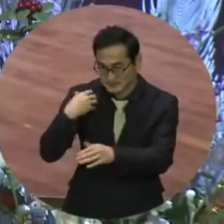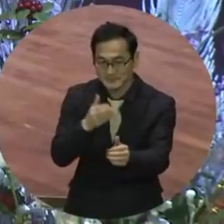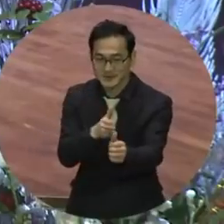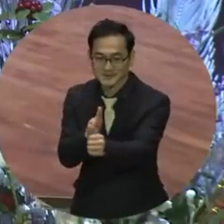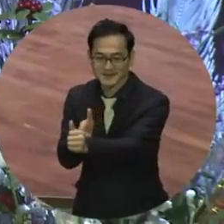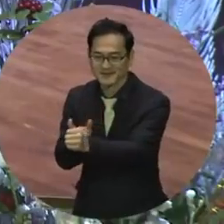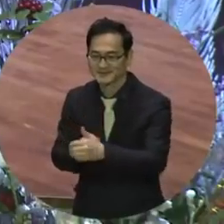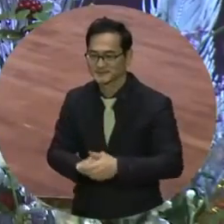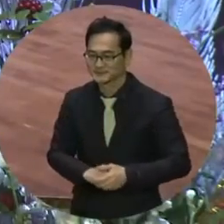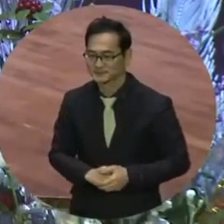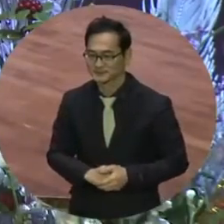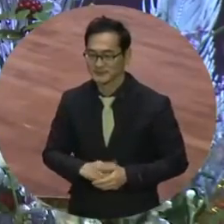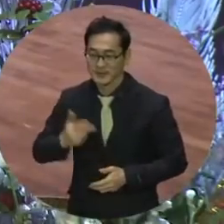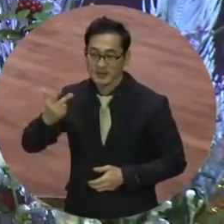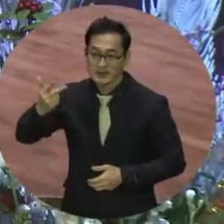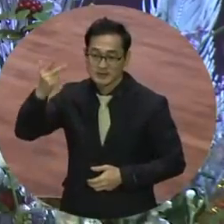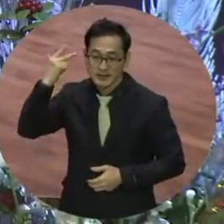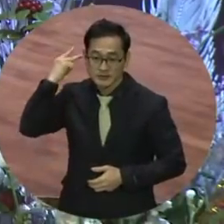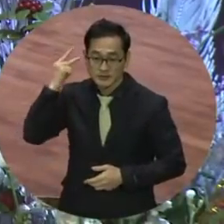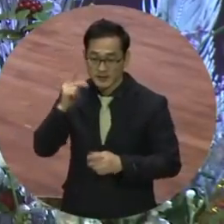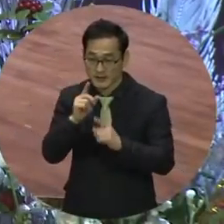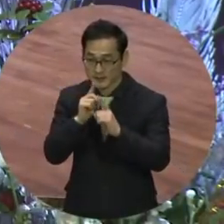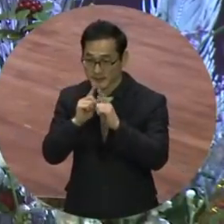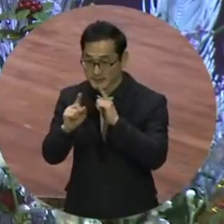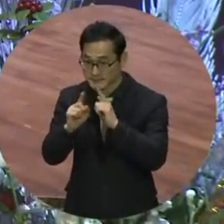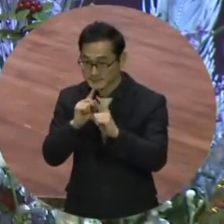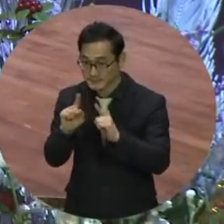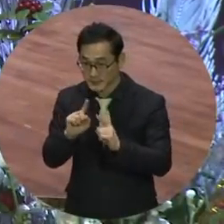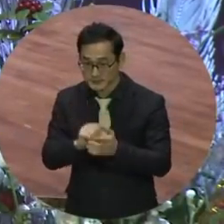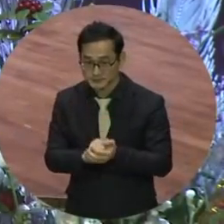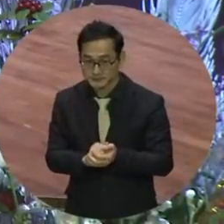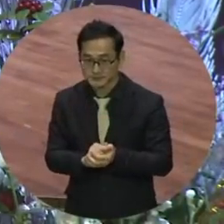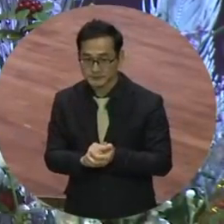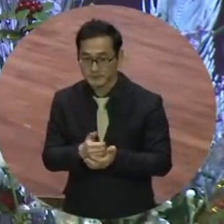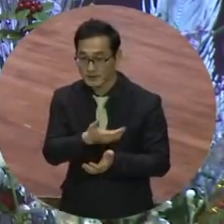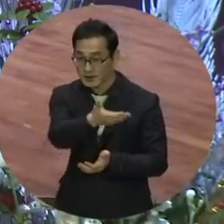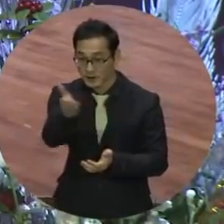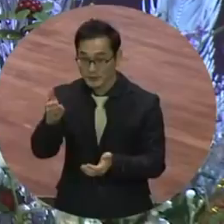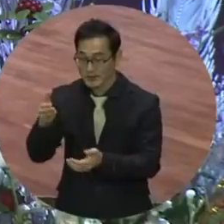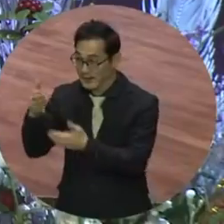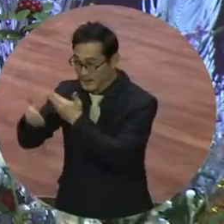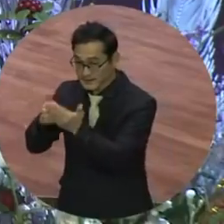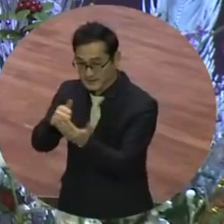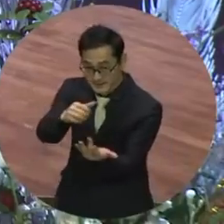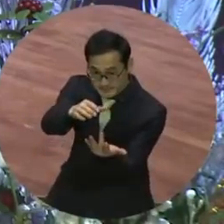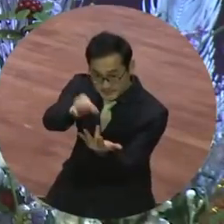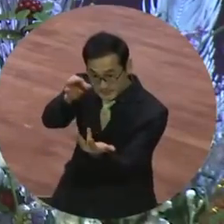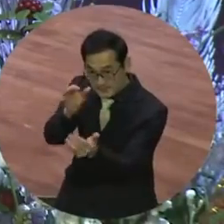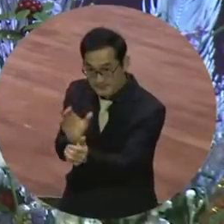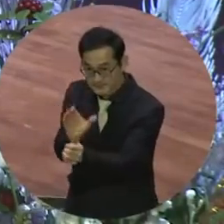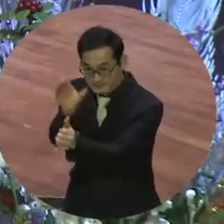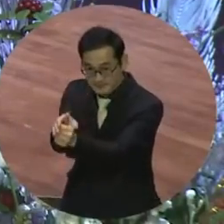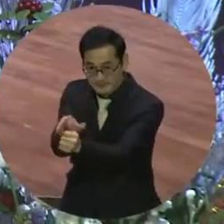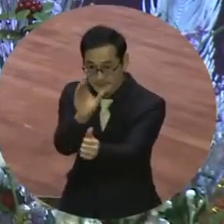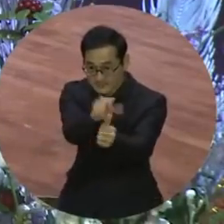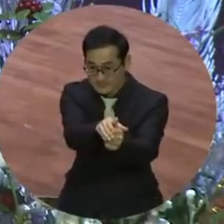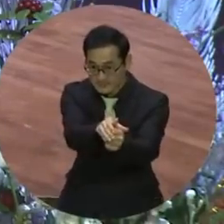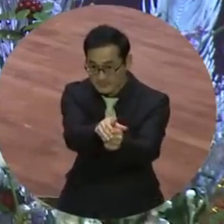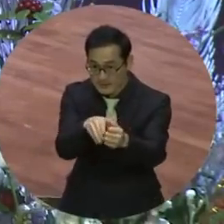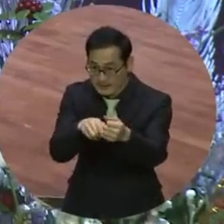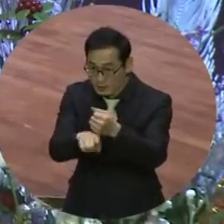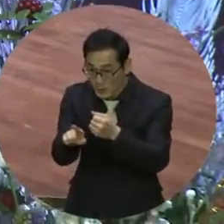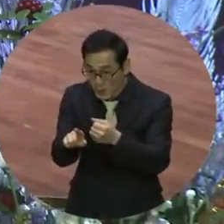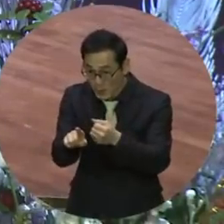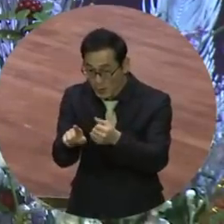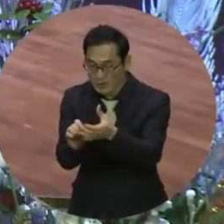지난주일 말씀을 통해서 여러분을 청지기로 택하신 이유가 뭐냐? 열매를